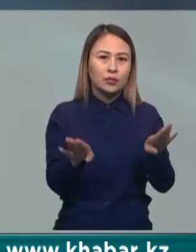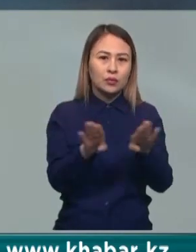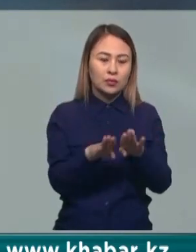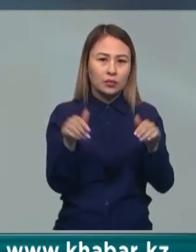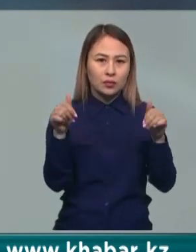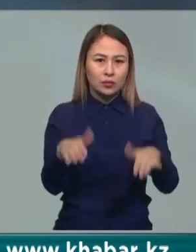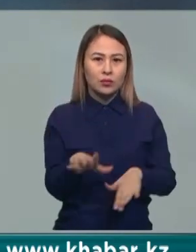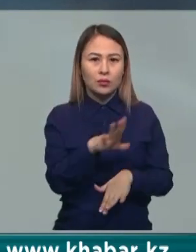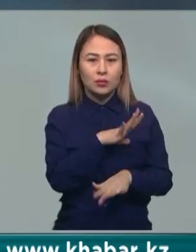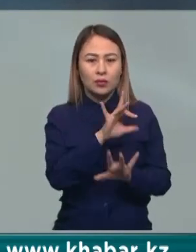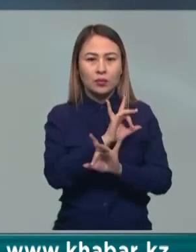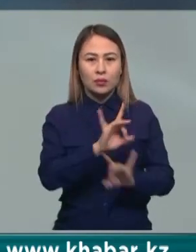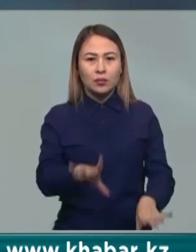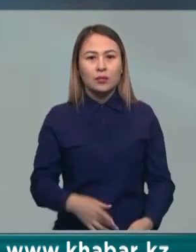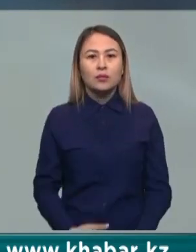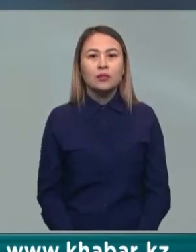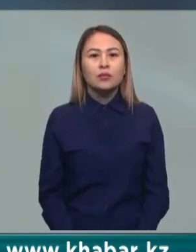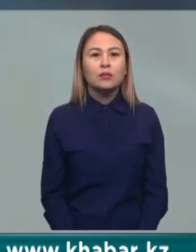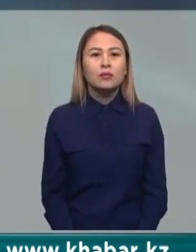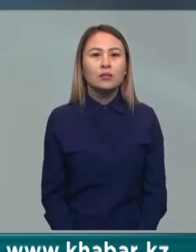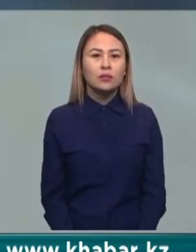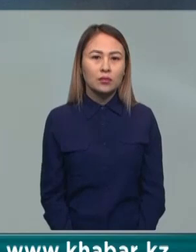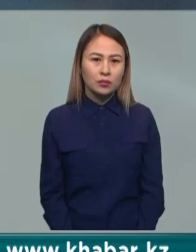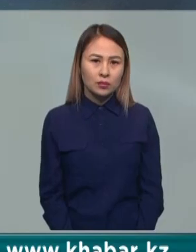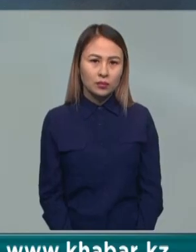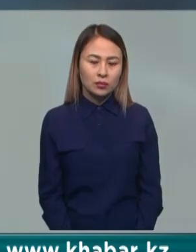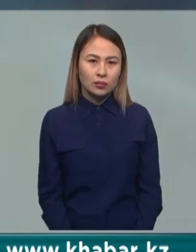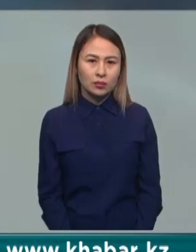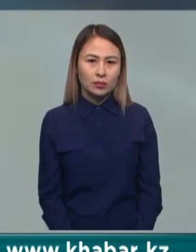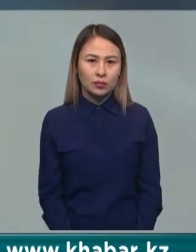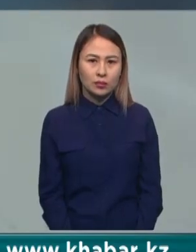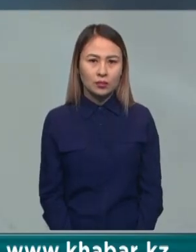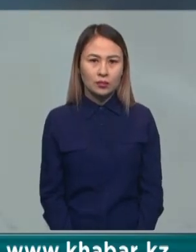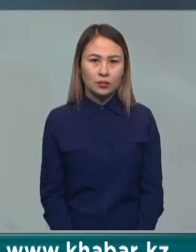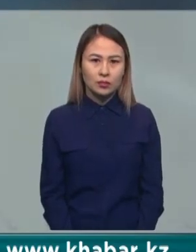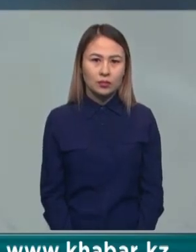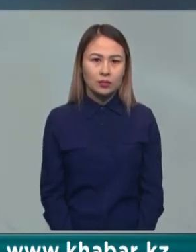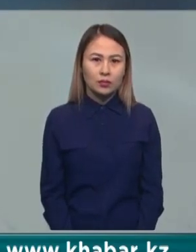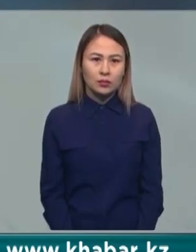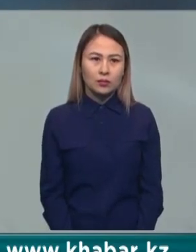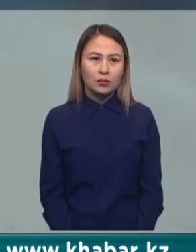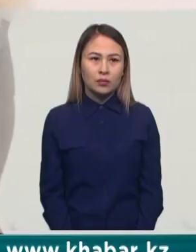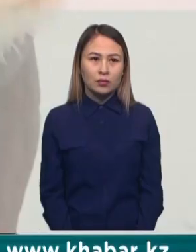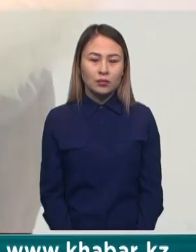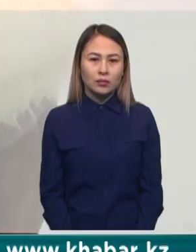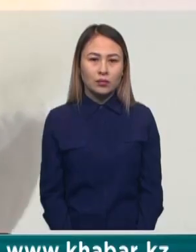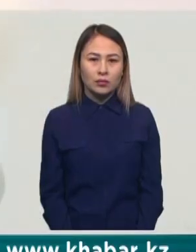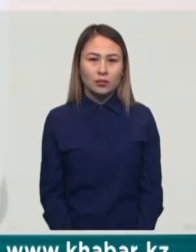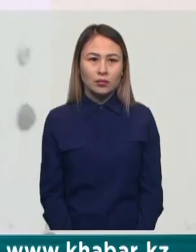осындай шешім қабылдағандықтарын алға тартуда. Тілшіміз Талғат Исламұлы мәселені зерттеп көрген еді.